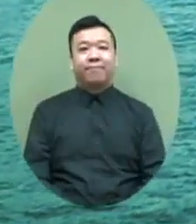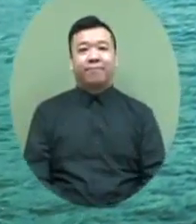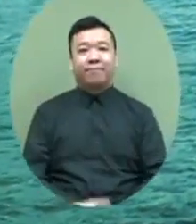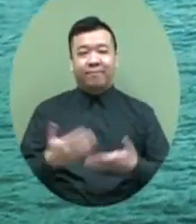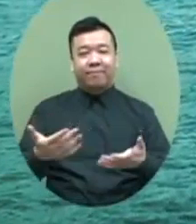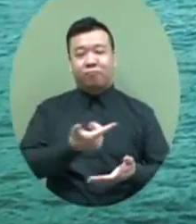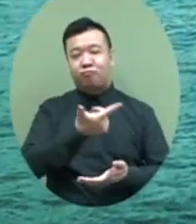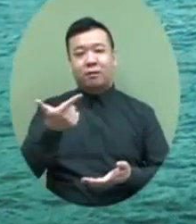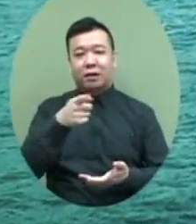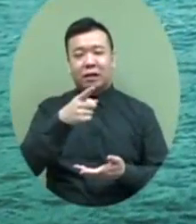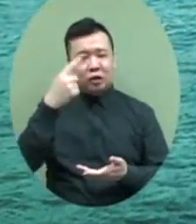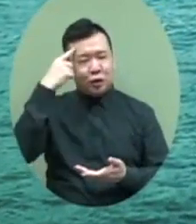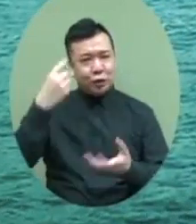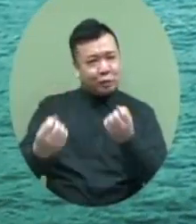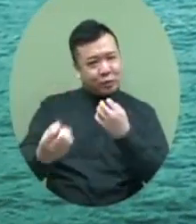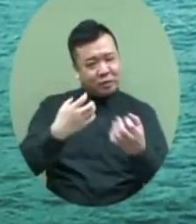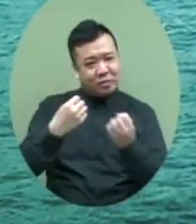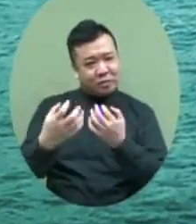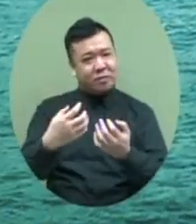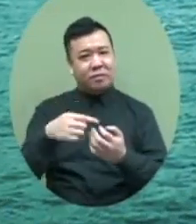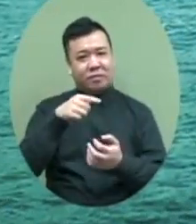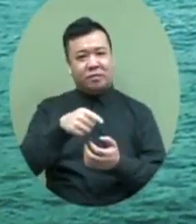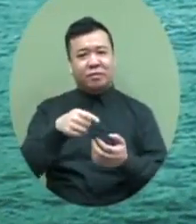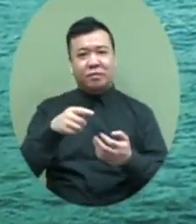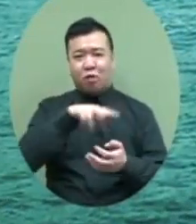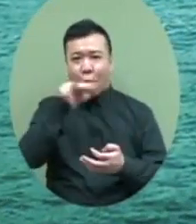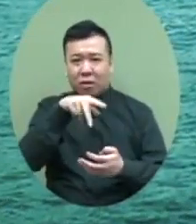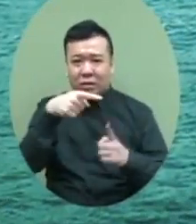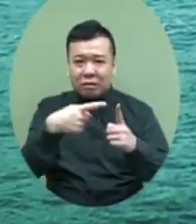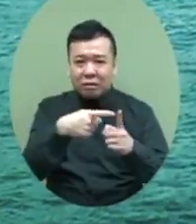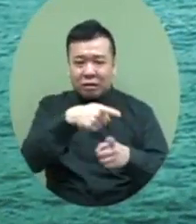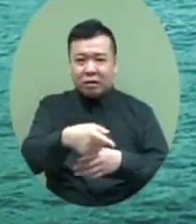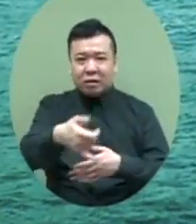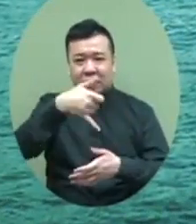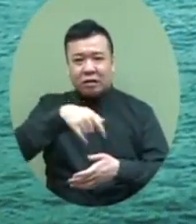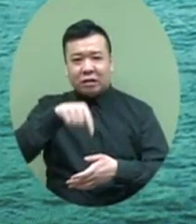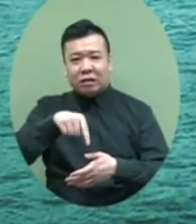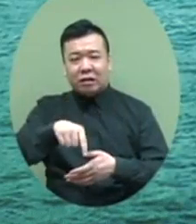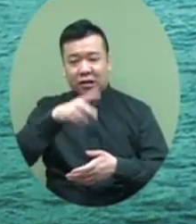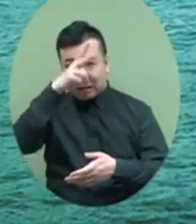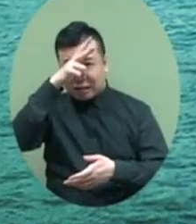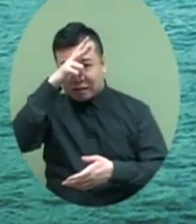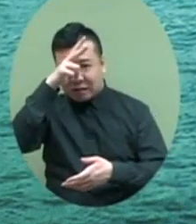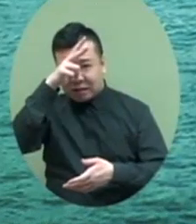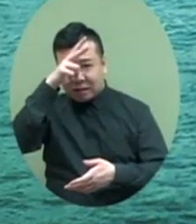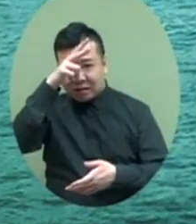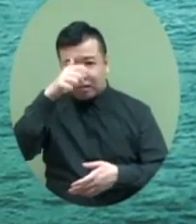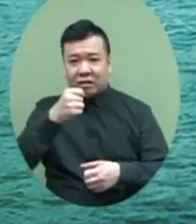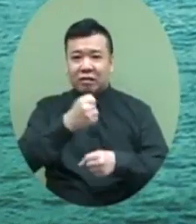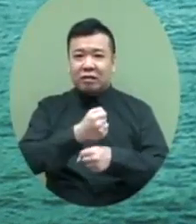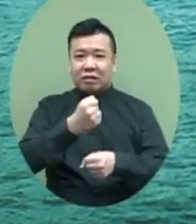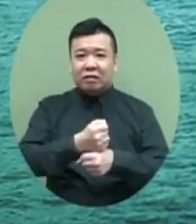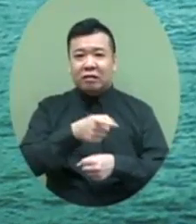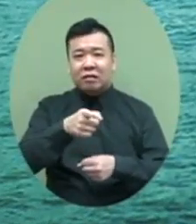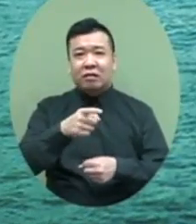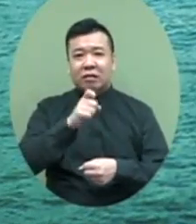通常咧，大家都會問咧，即係呢個時間揾人入嚟呢個立法呢個政府去做。一個在